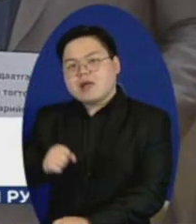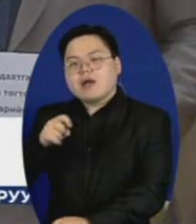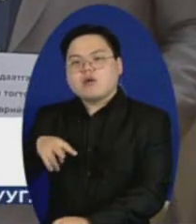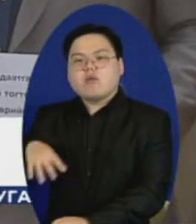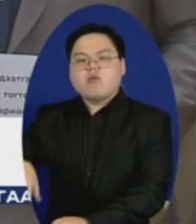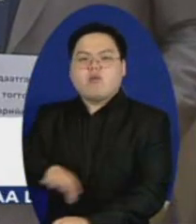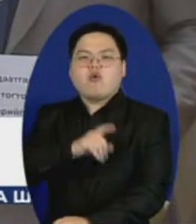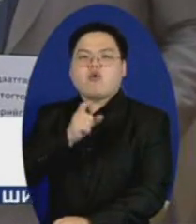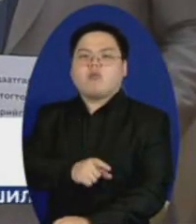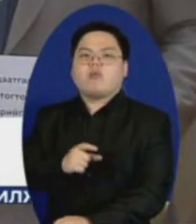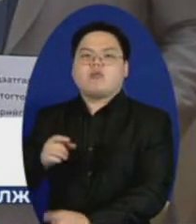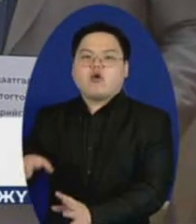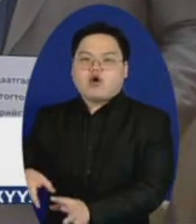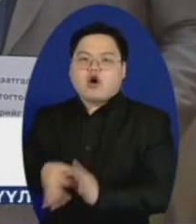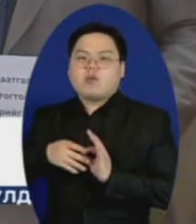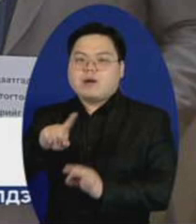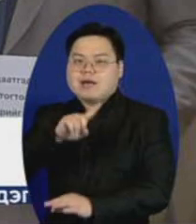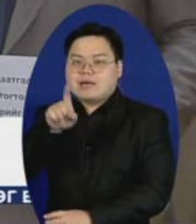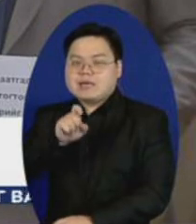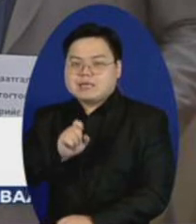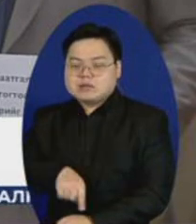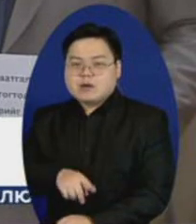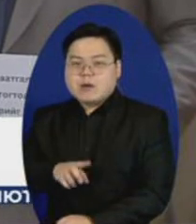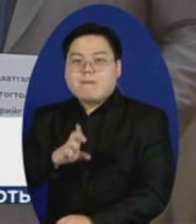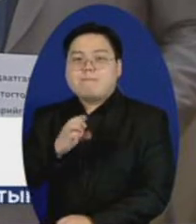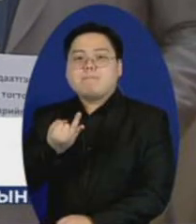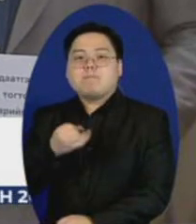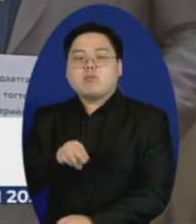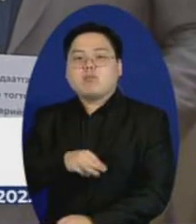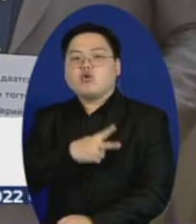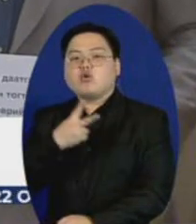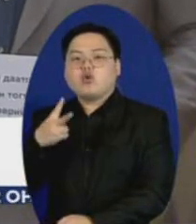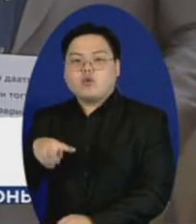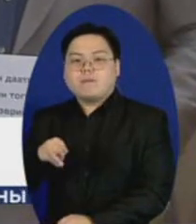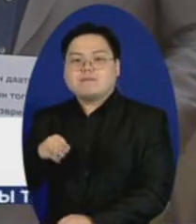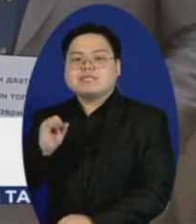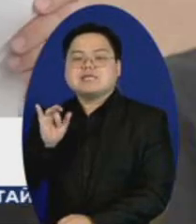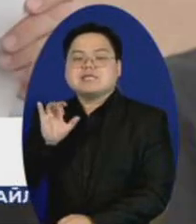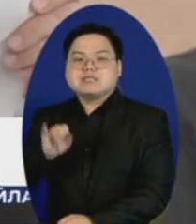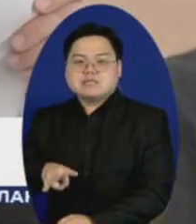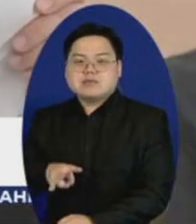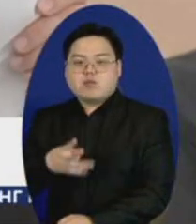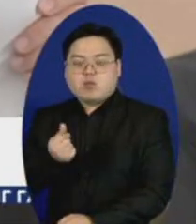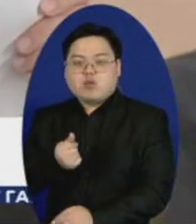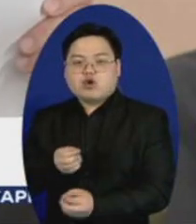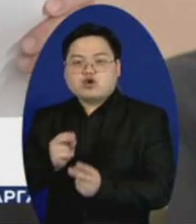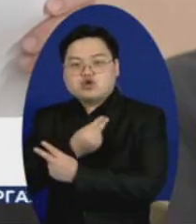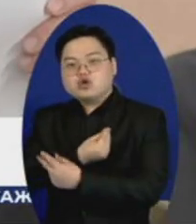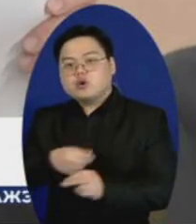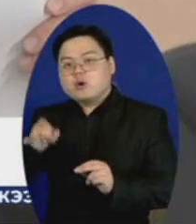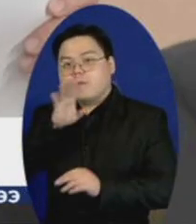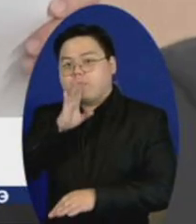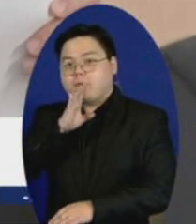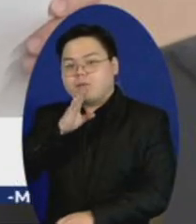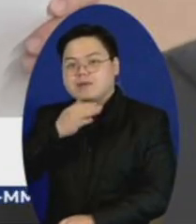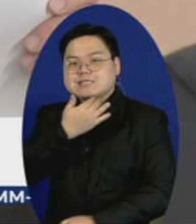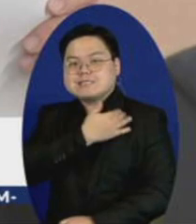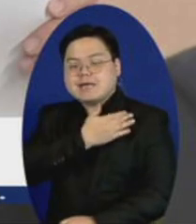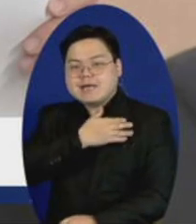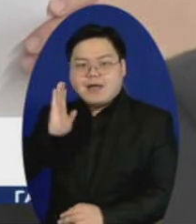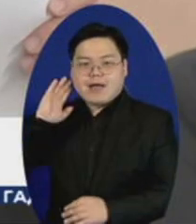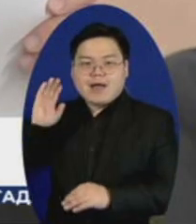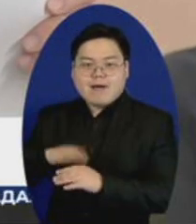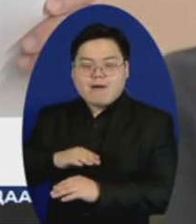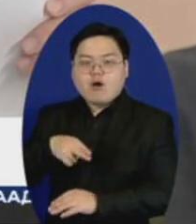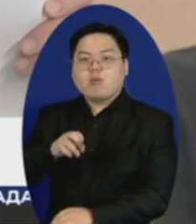асуудал байж байгаа. Битүүмжсэн хөрөнгүүдийг чөлөөлөх гэхээр улсын ерөнхий прокурор, цагдаагийн ерөнхий газар, авилгатай